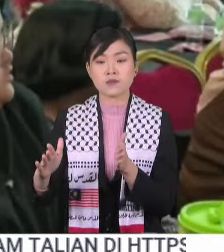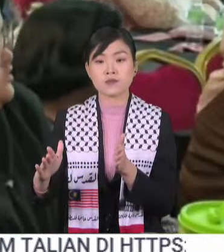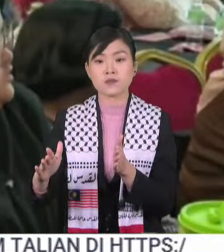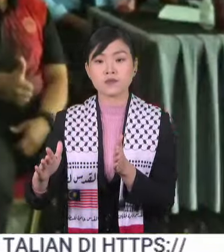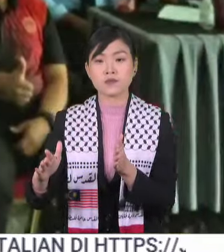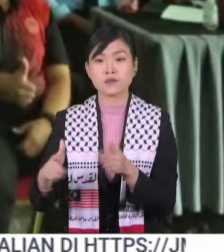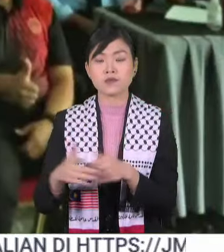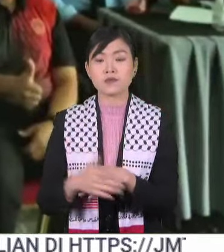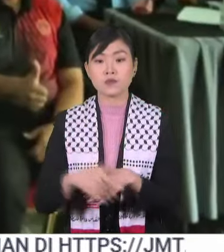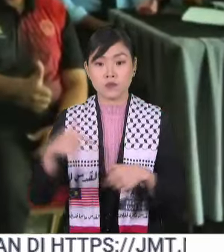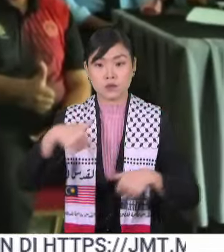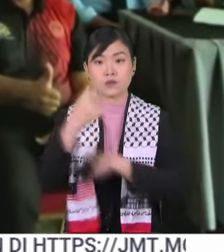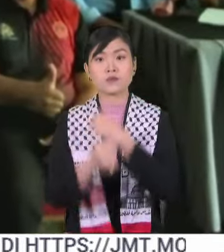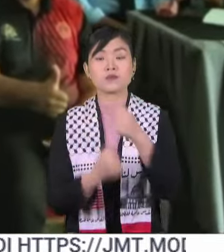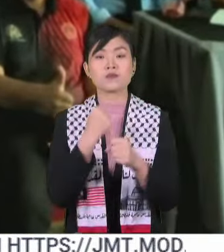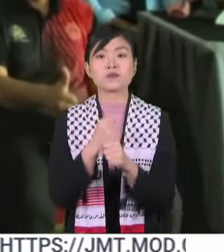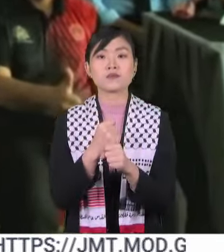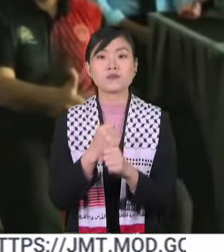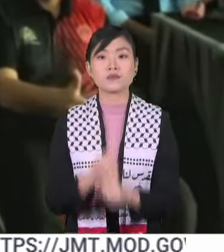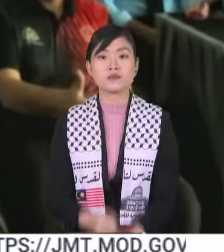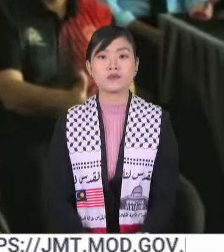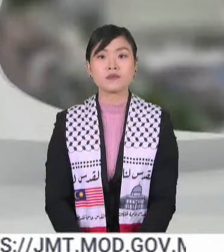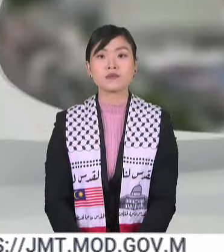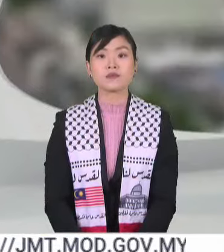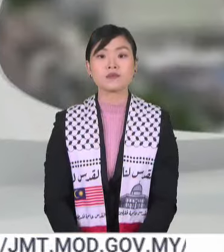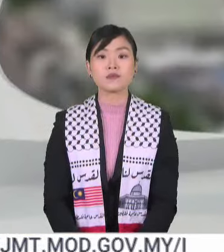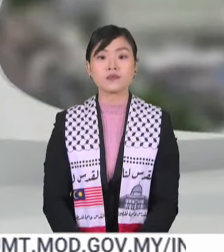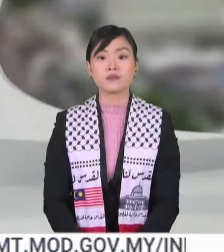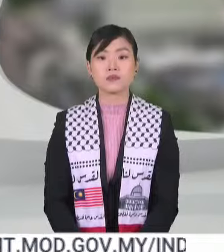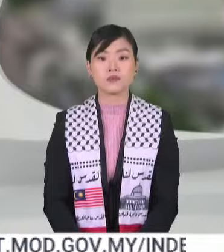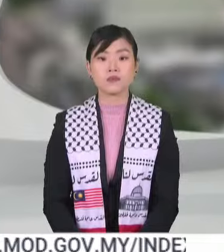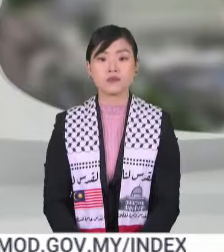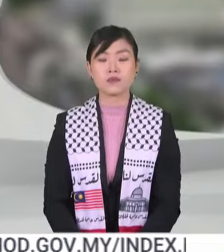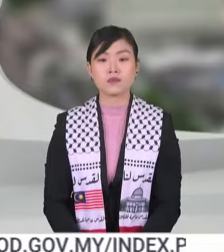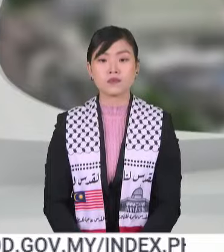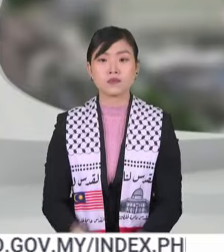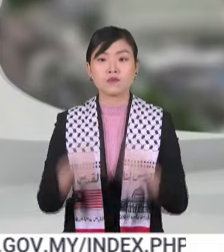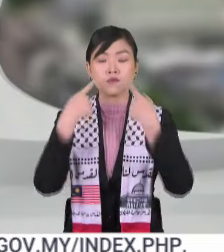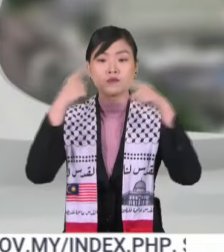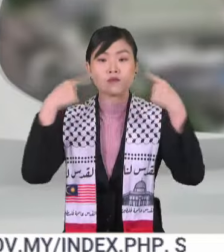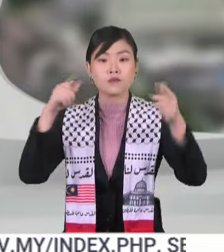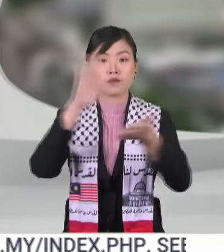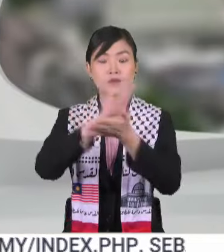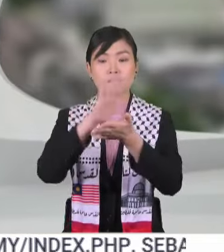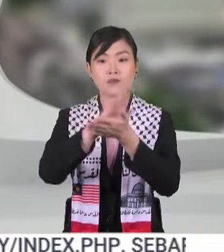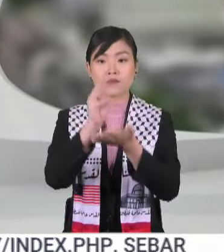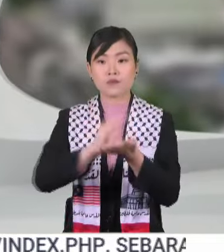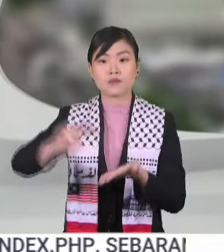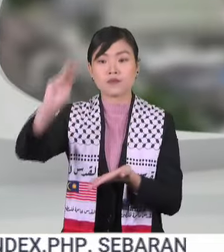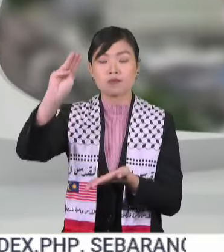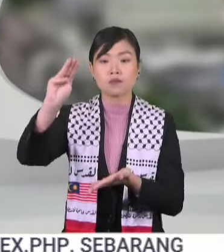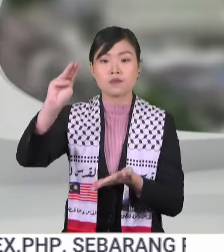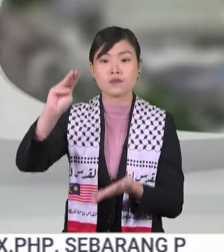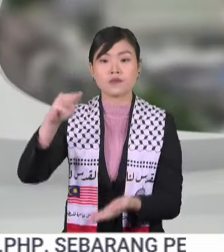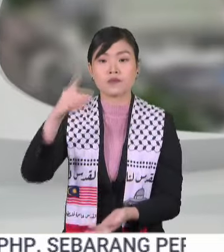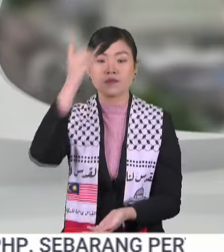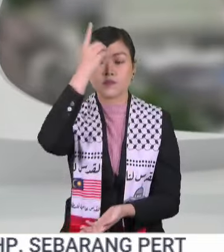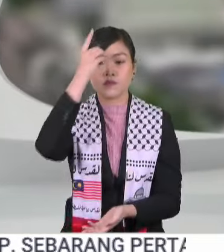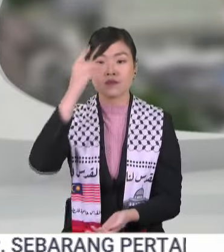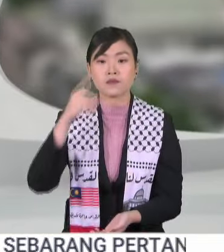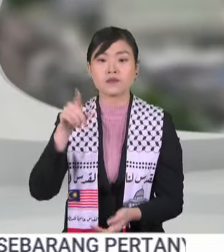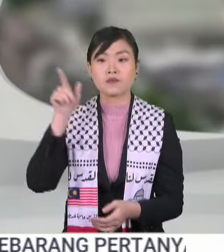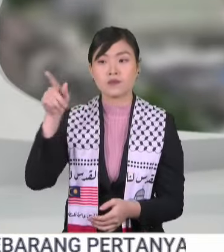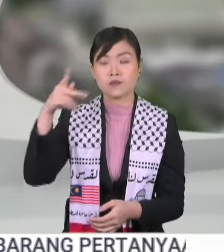dilaksanakan tahun ini kejayaan Sekolah Menengah kebangsaan SMK Datuk S